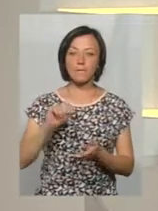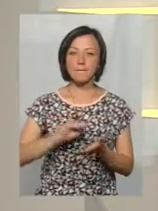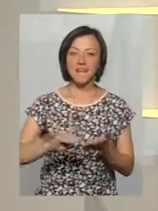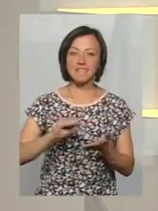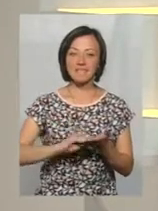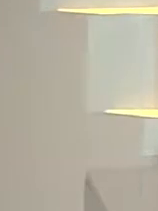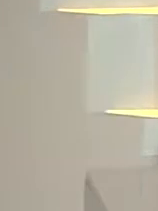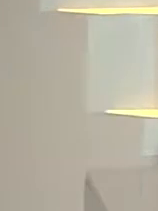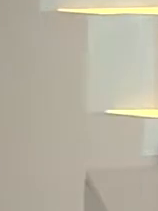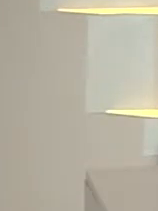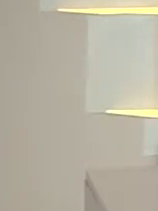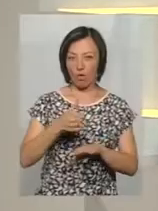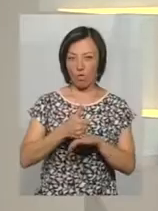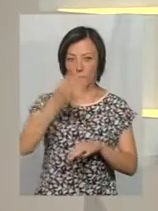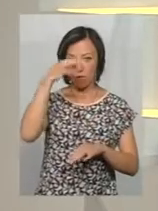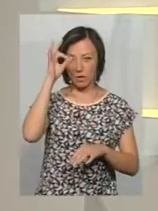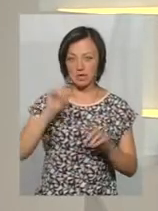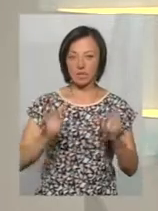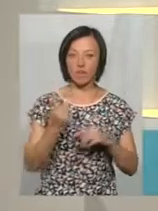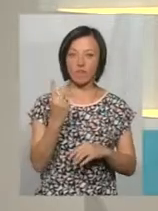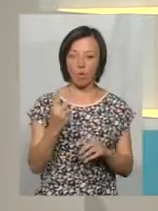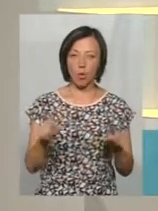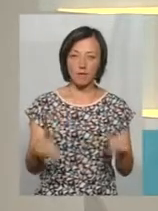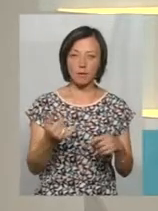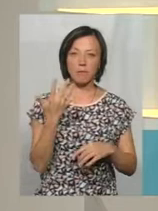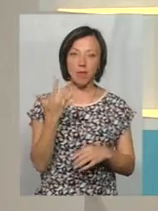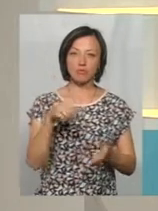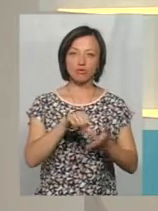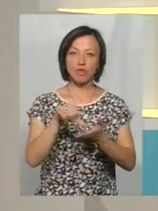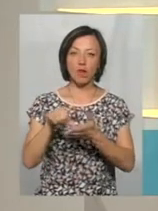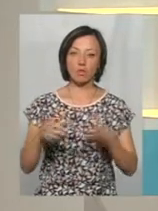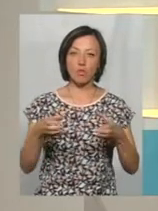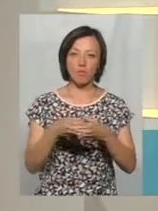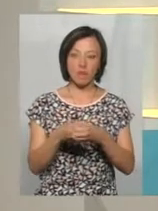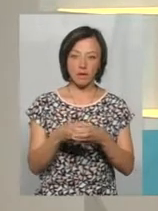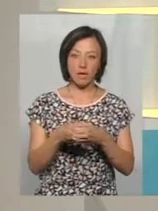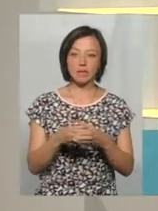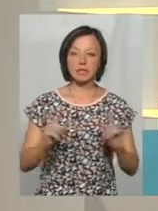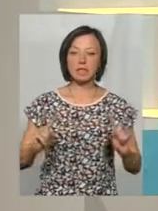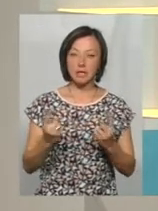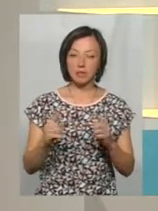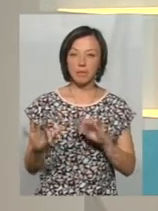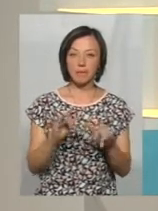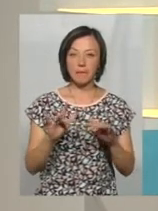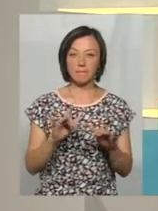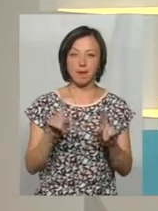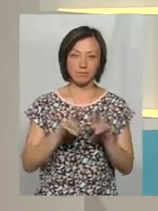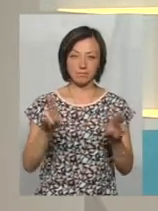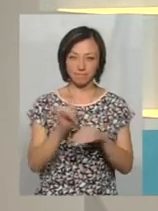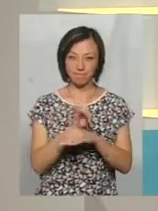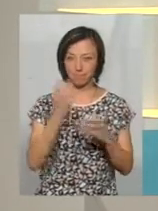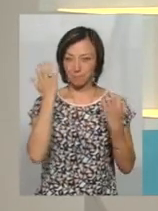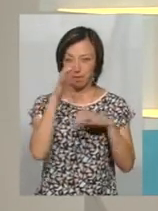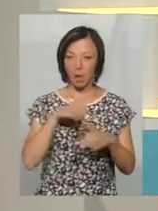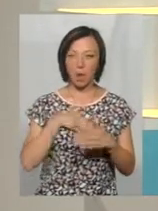управління Інни Глеги, серед затриманих двоє організаторів та 5 членів угрупування. Затримані діяли під прикриттям